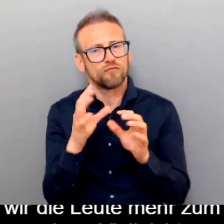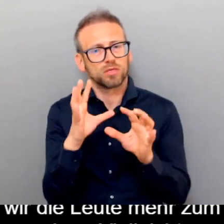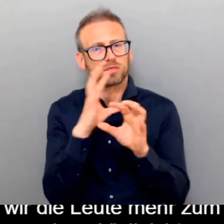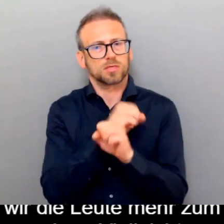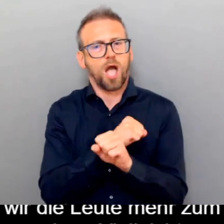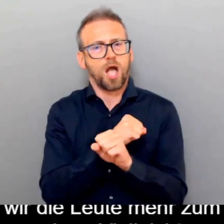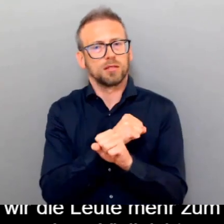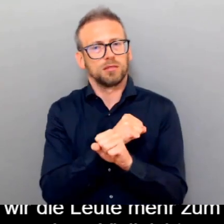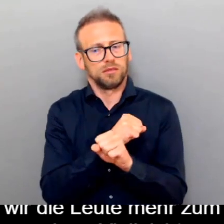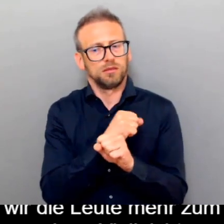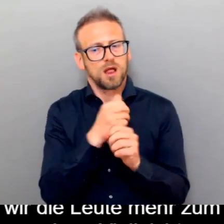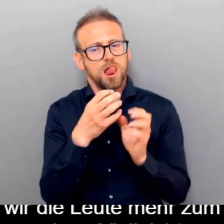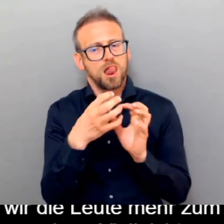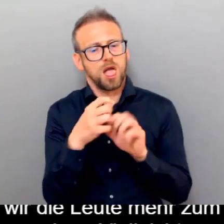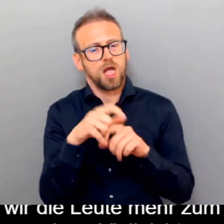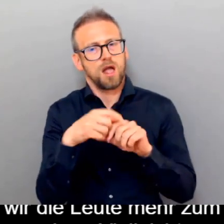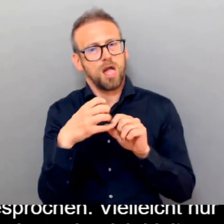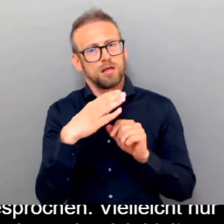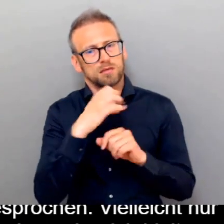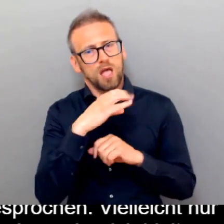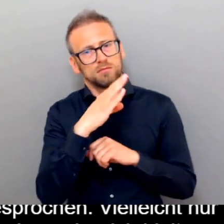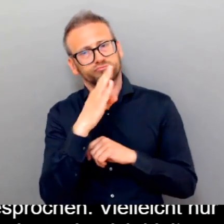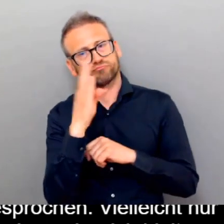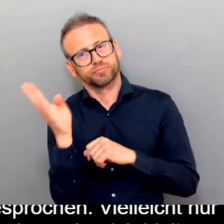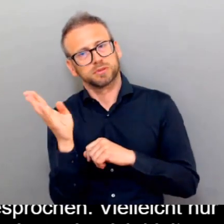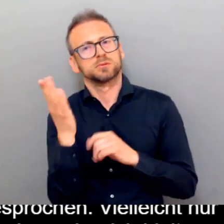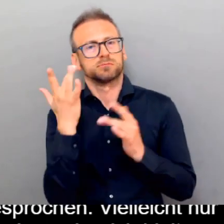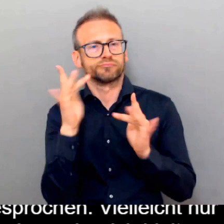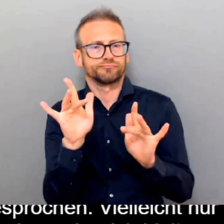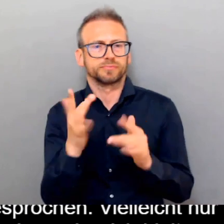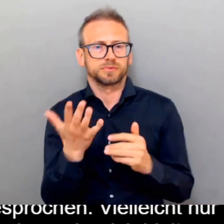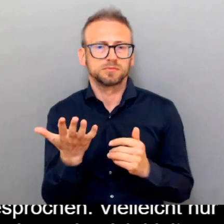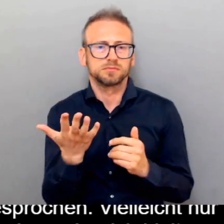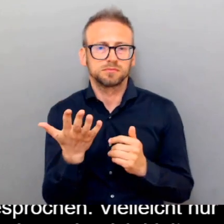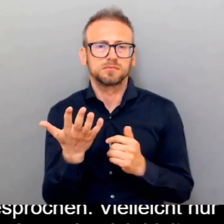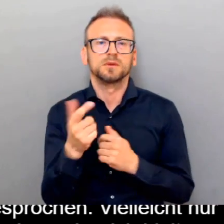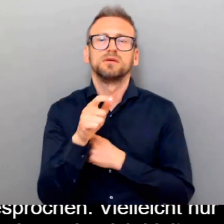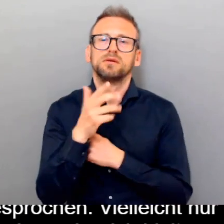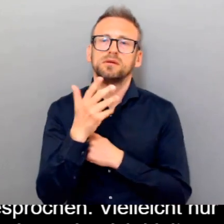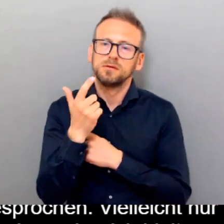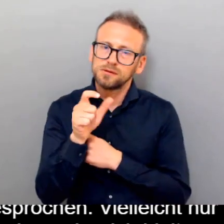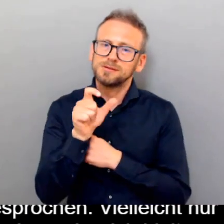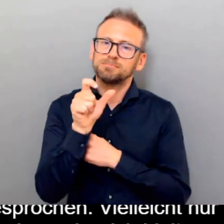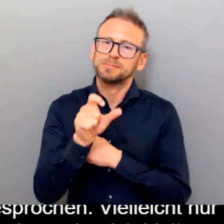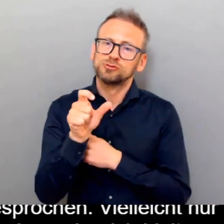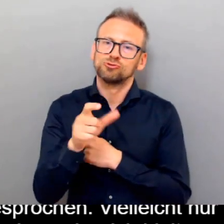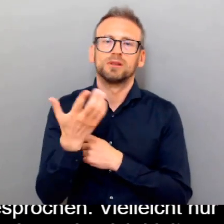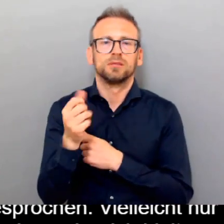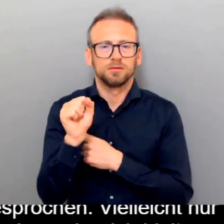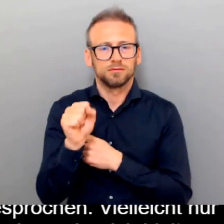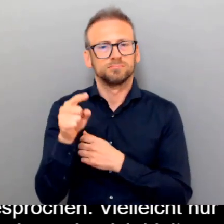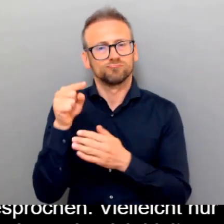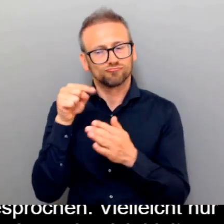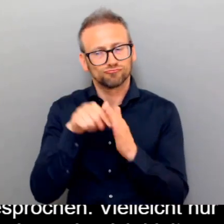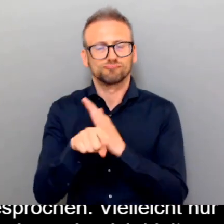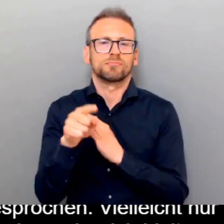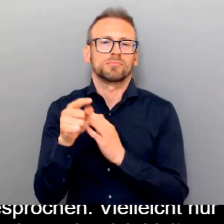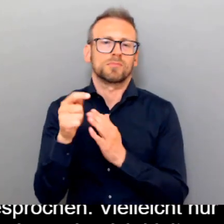reinzubringen. Also hier ist das letzte Wort noch nicht gesprochen und hier dürfen gerne verschiedene Szenarien